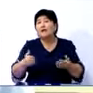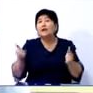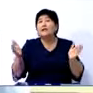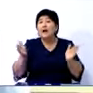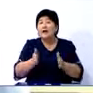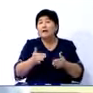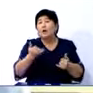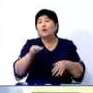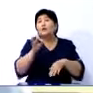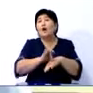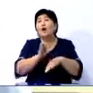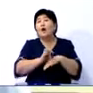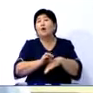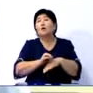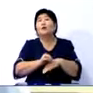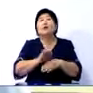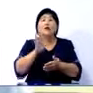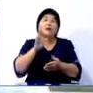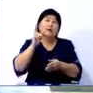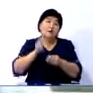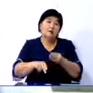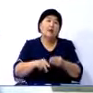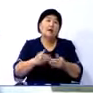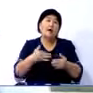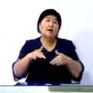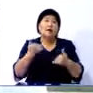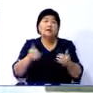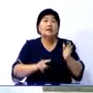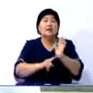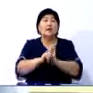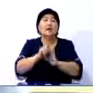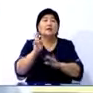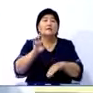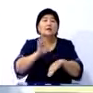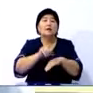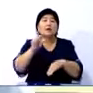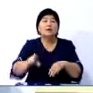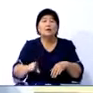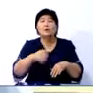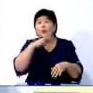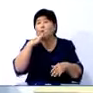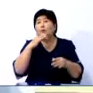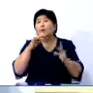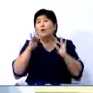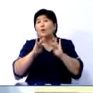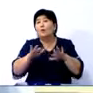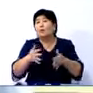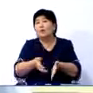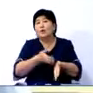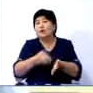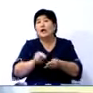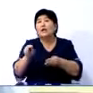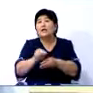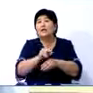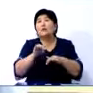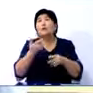азайтып, осы аурудың тарқалуын алдын алуын өтінеміз. Келіп атқан науқастың саны да көп, орын болмай жатыр ауруханаларда. Ем-дом